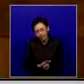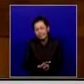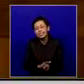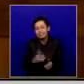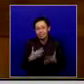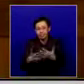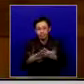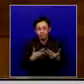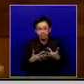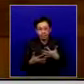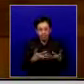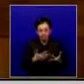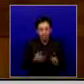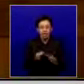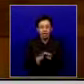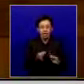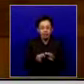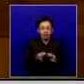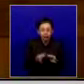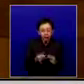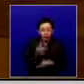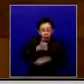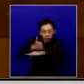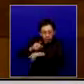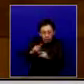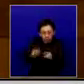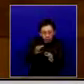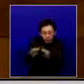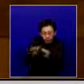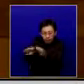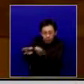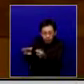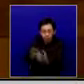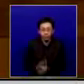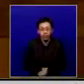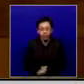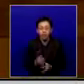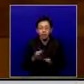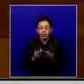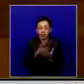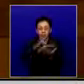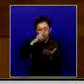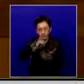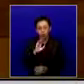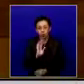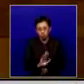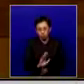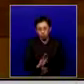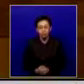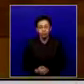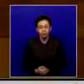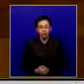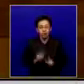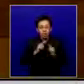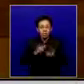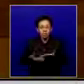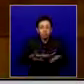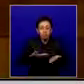สิ่งเหล่านี้เขาต้องชี้แจงผู้หลักผู้ใหญ่ที่ผ่านมาของแบงก์ชาติแต่ประเด็นที่ผมจะหาเลยกับท่านก็คือว่า